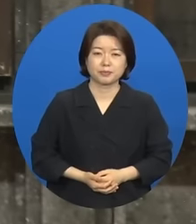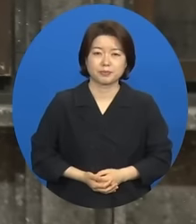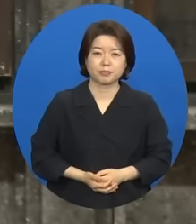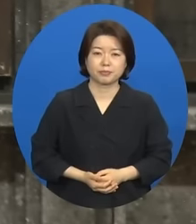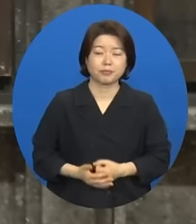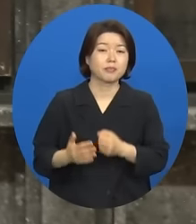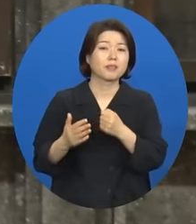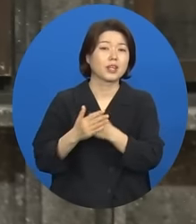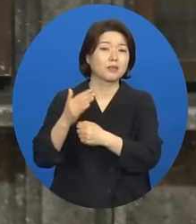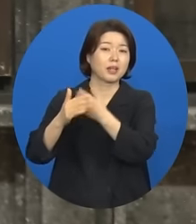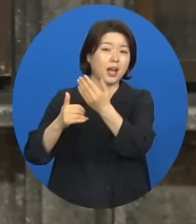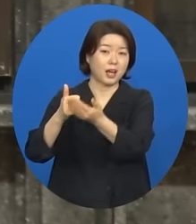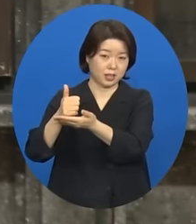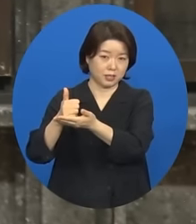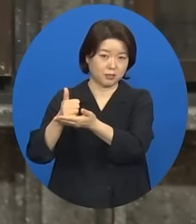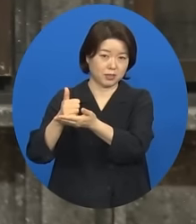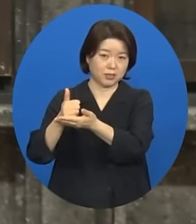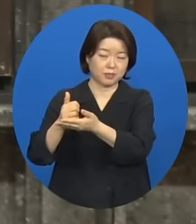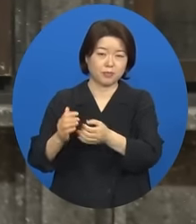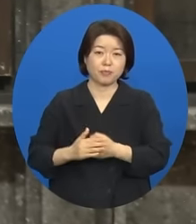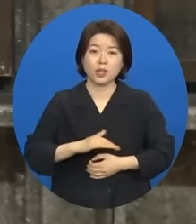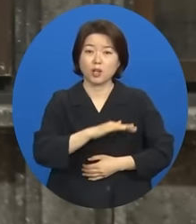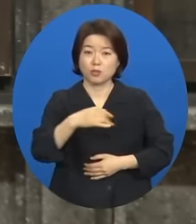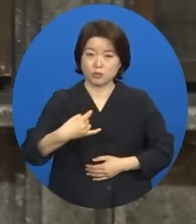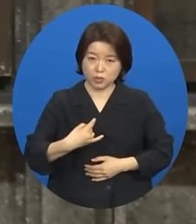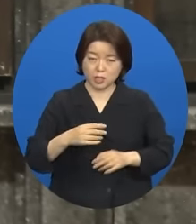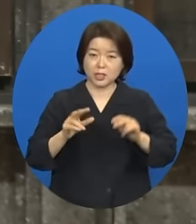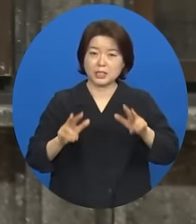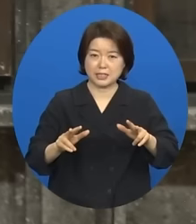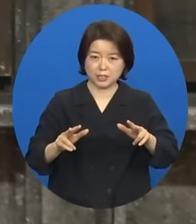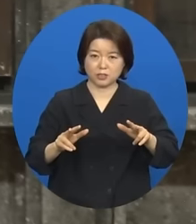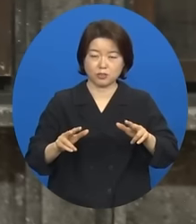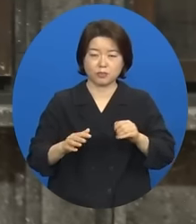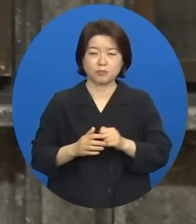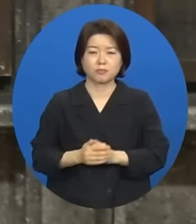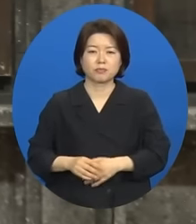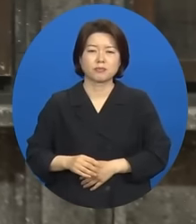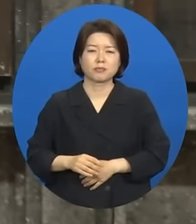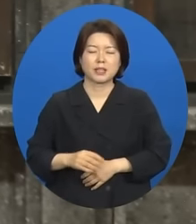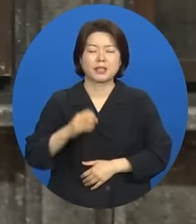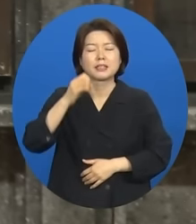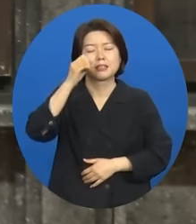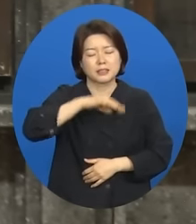그러니까 하나님은 우리에게 지금 져주고 있는 거예요.